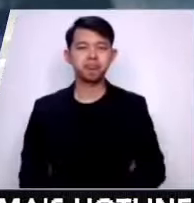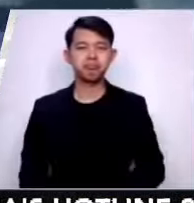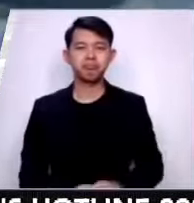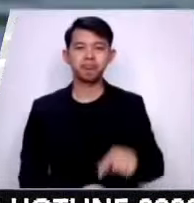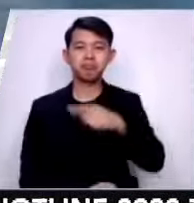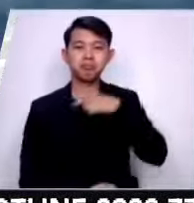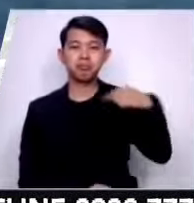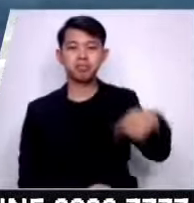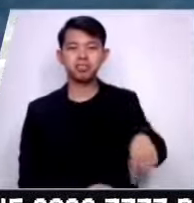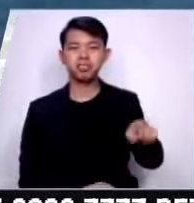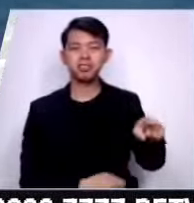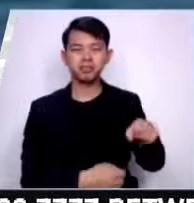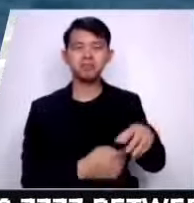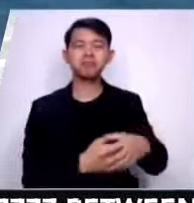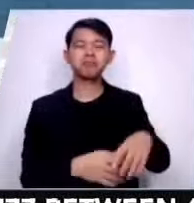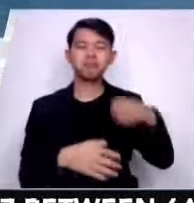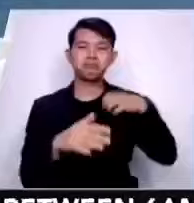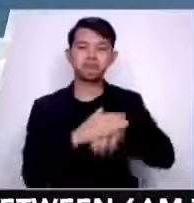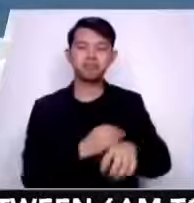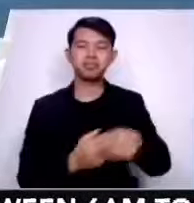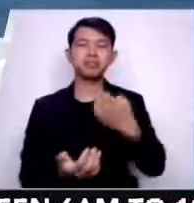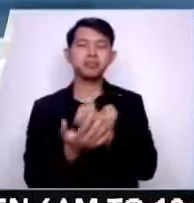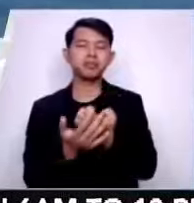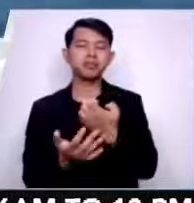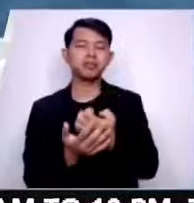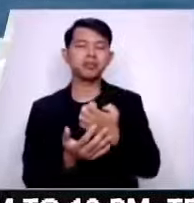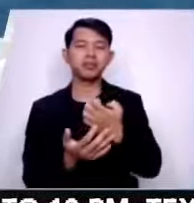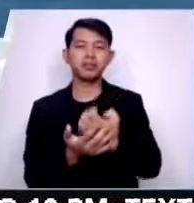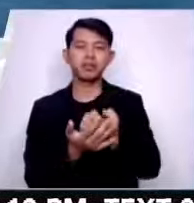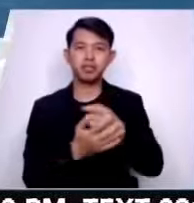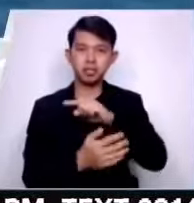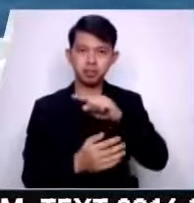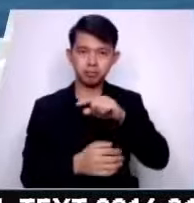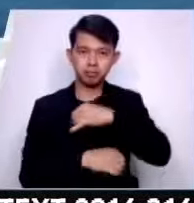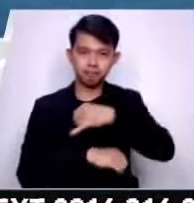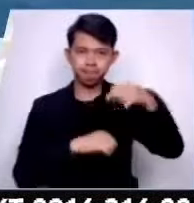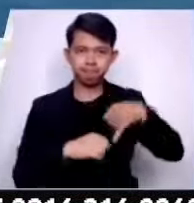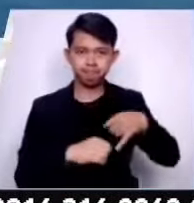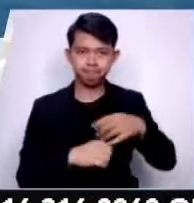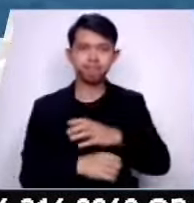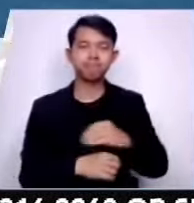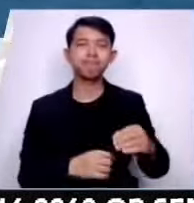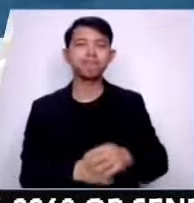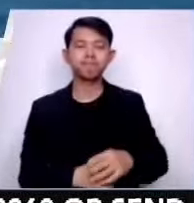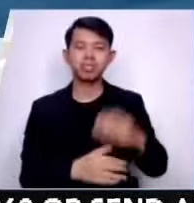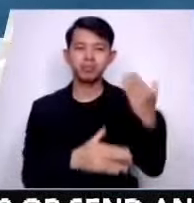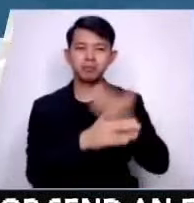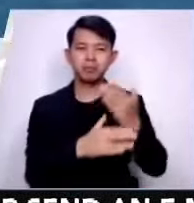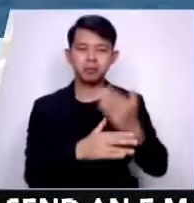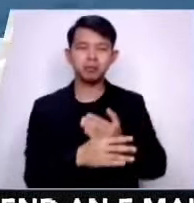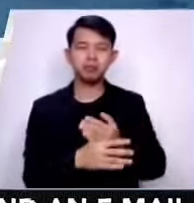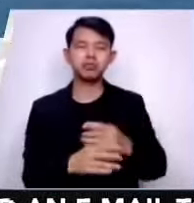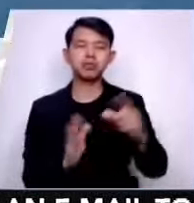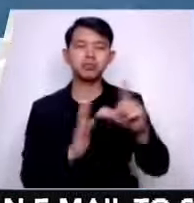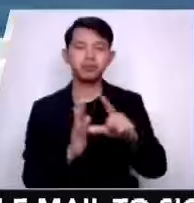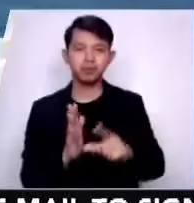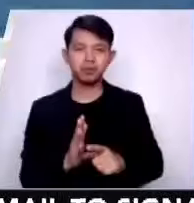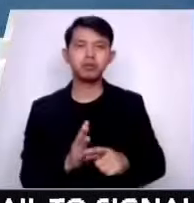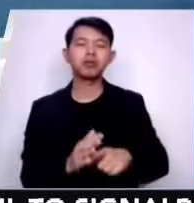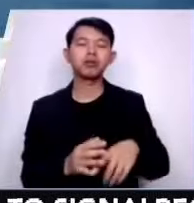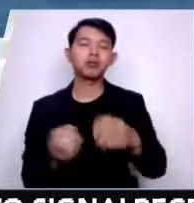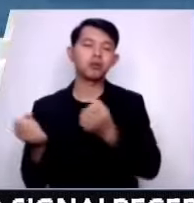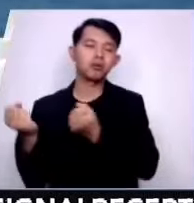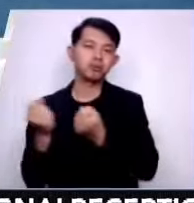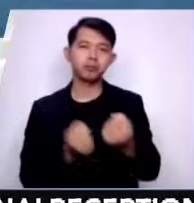They interfered in a legal operational resupply mission. Their narratives is that they do the blocking because